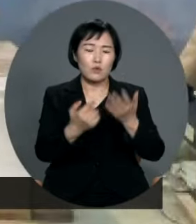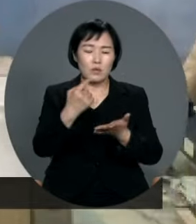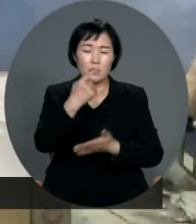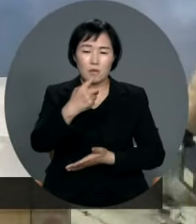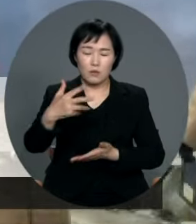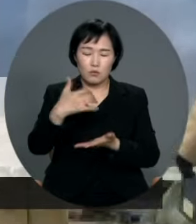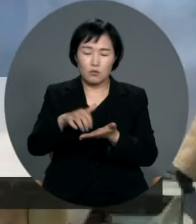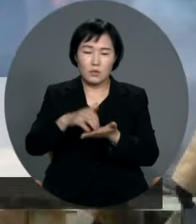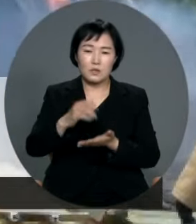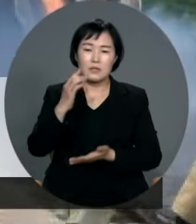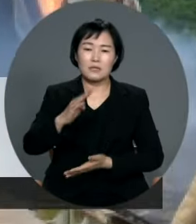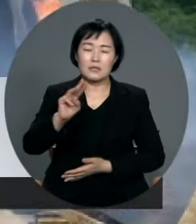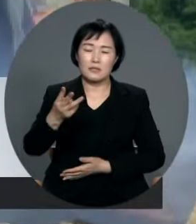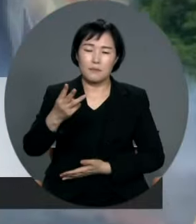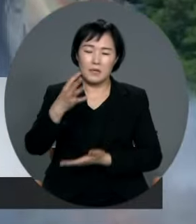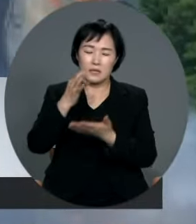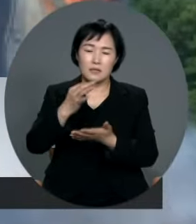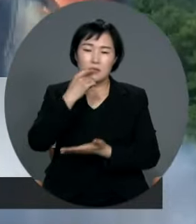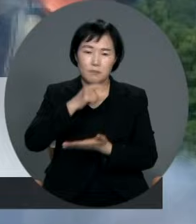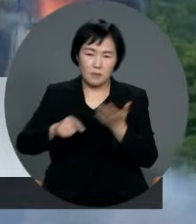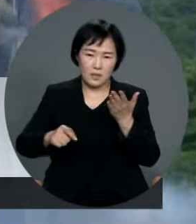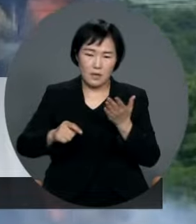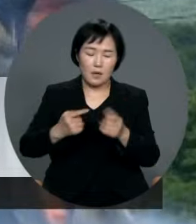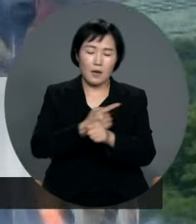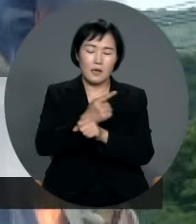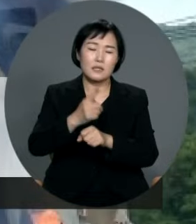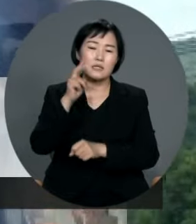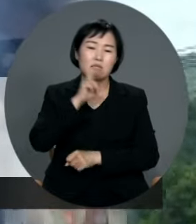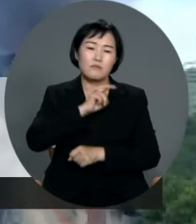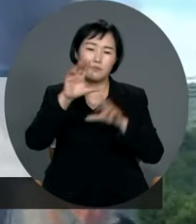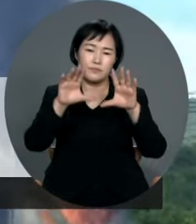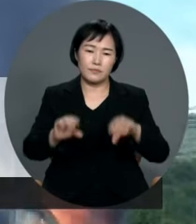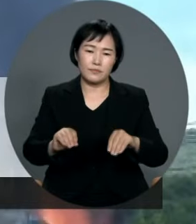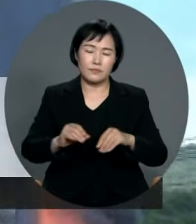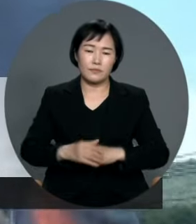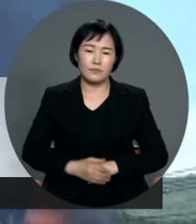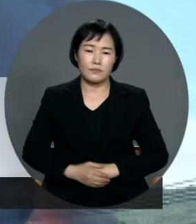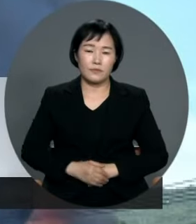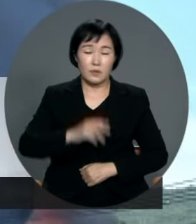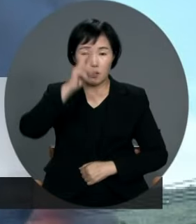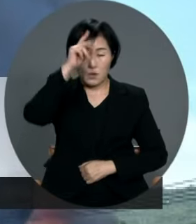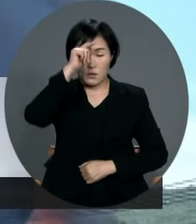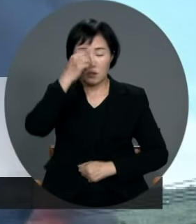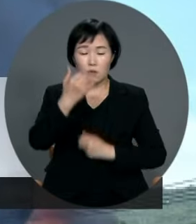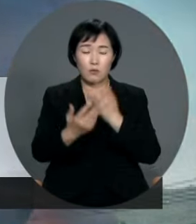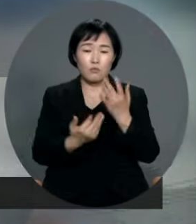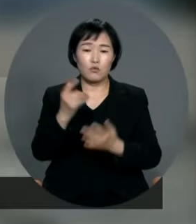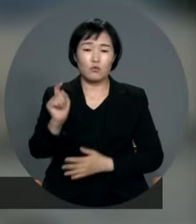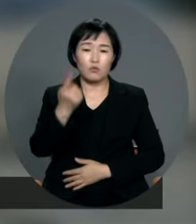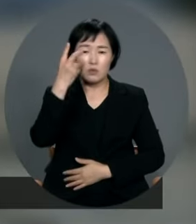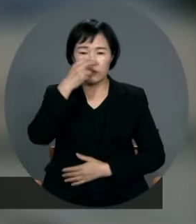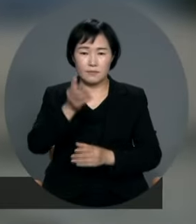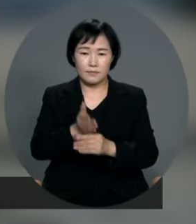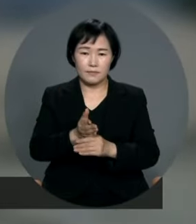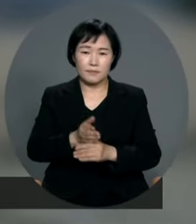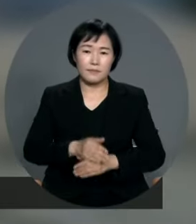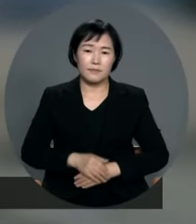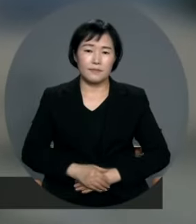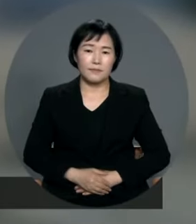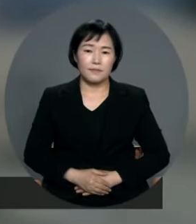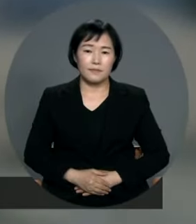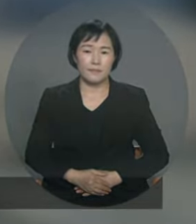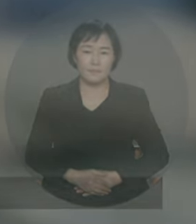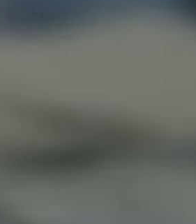4,300만 원의 재산 피해를 낸 뒤 1시간 20분 만에 꺼졌습니다 경찰은 화재 원인을 조 하고 있습니다